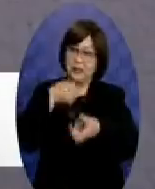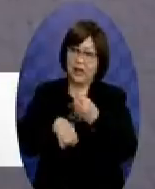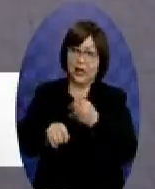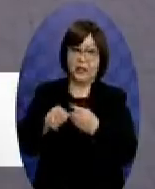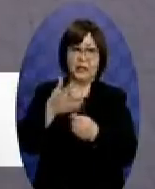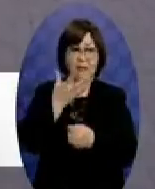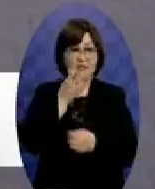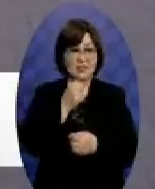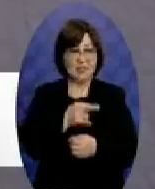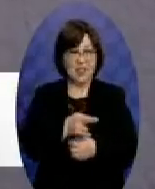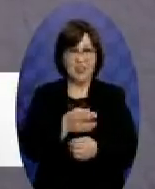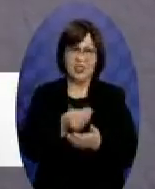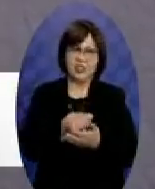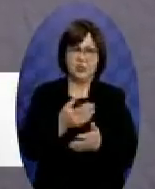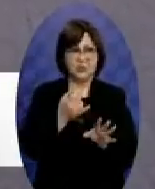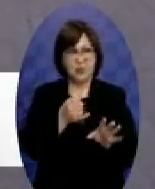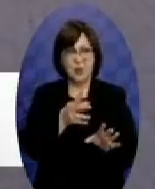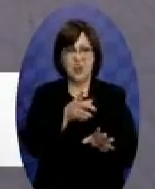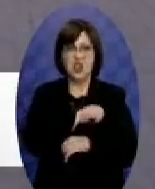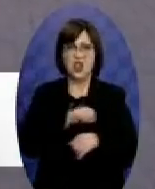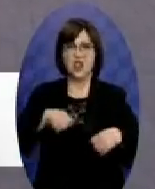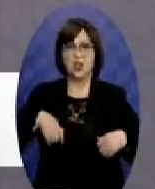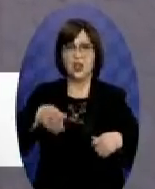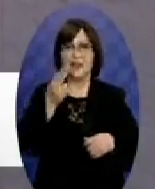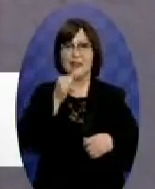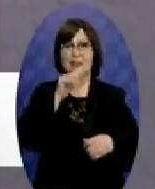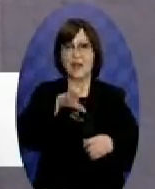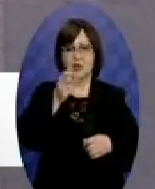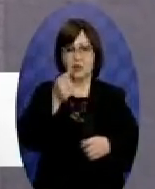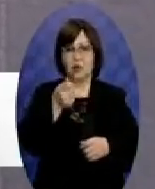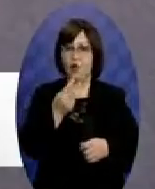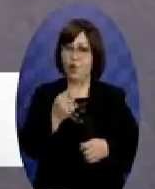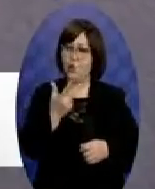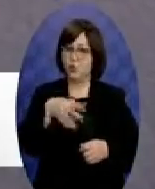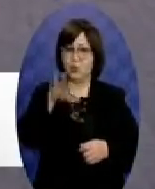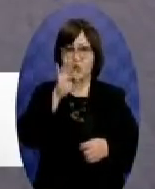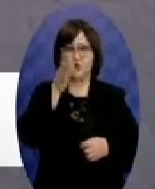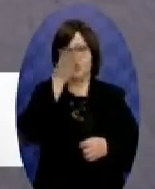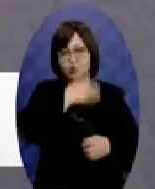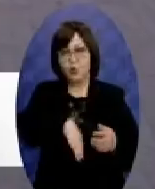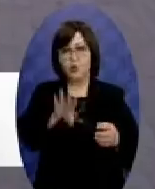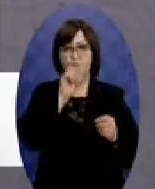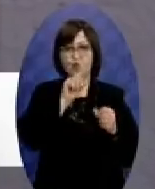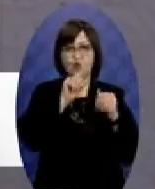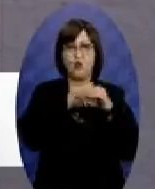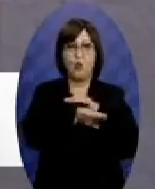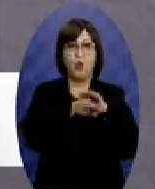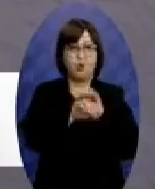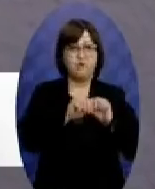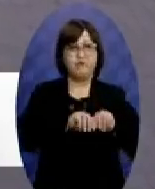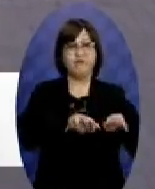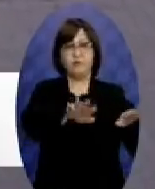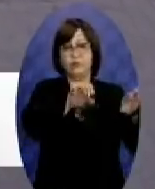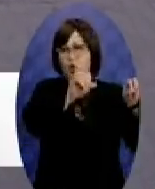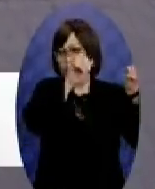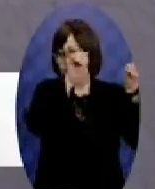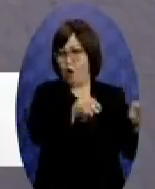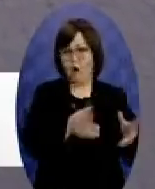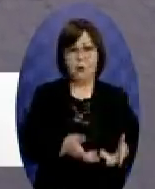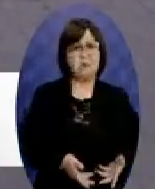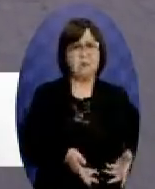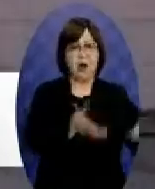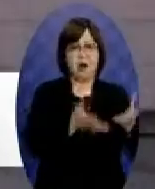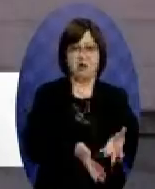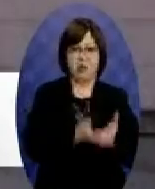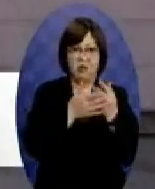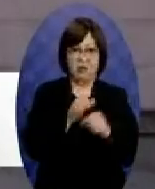бол тэр хүмүүсийн дансанд одоо шууд ингээд ордог. 20%-аас 30% нь ингээд ордог. А тэгэхээр ерөөсөө энэ бол бүх ард түмний өмч. Тэгэхээр авах